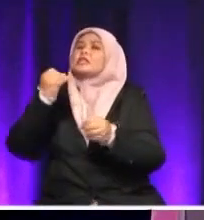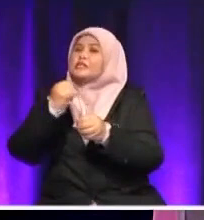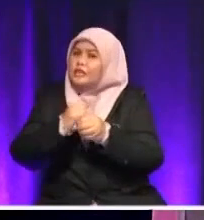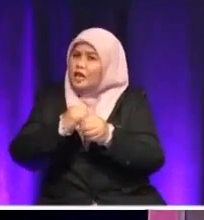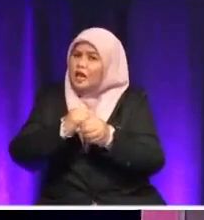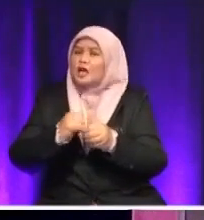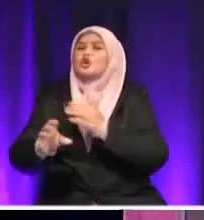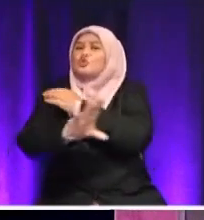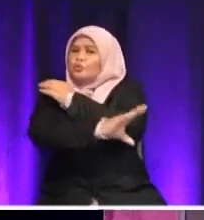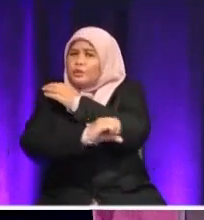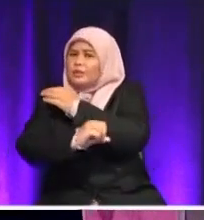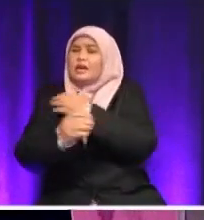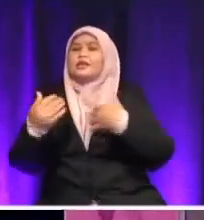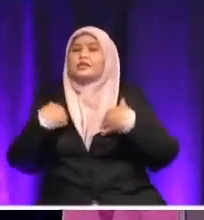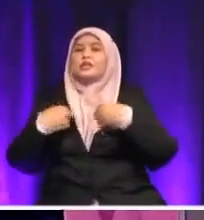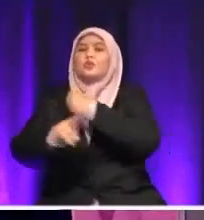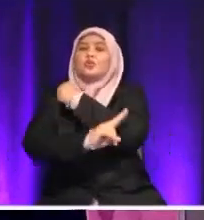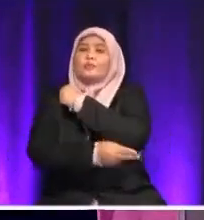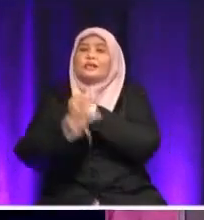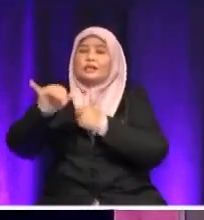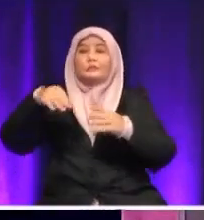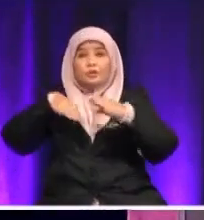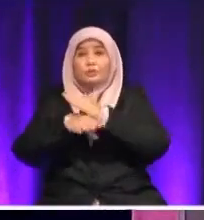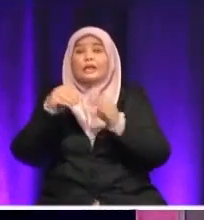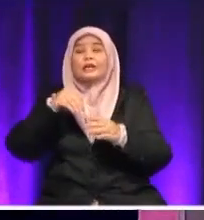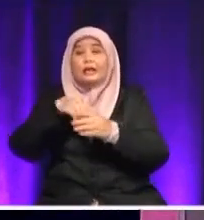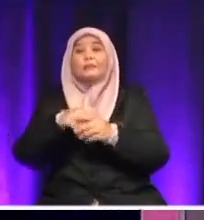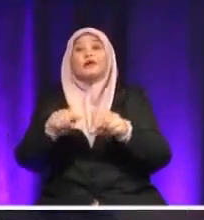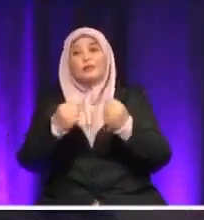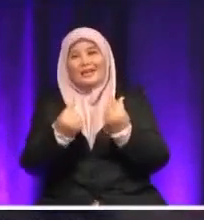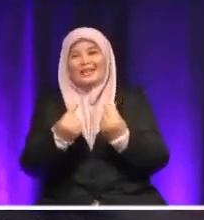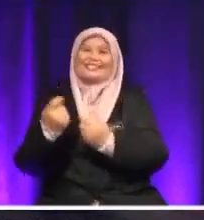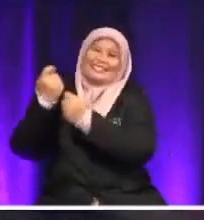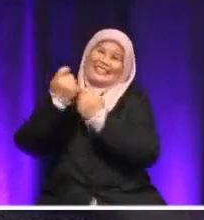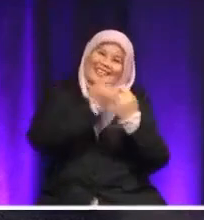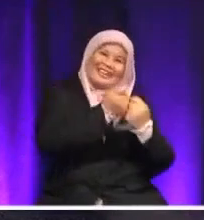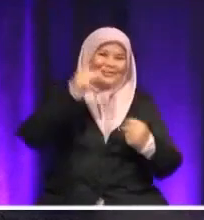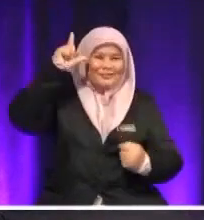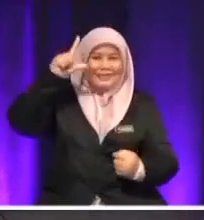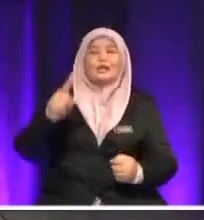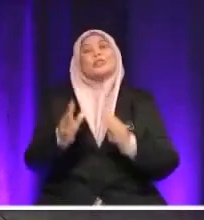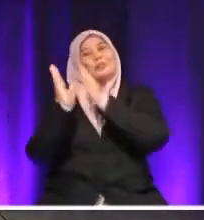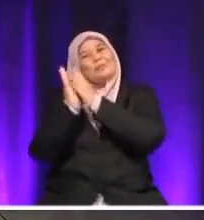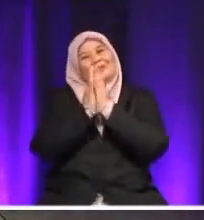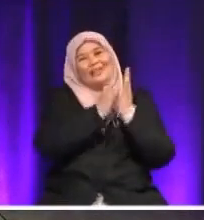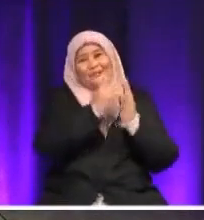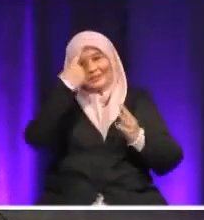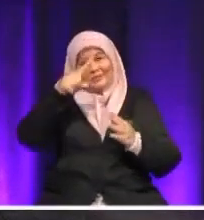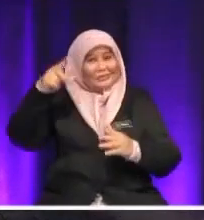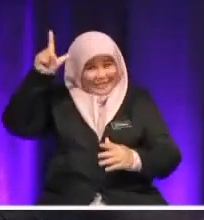Jadi kita ada hukumannya yang termaktub dalam Al-Quran dan hadis. Tanya Hakim, seorang yang bijak. Terima kasih Ustaz. Okey, tepuk tangan sikit untuk Hakim.